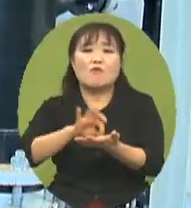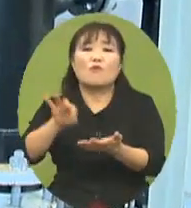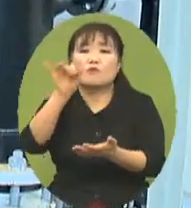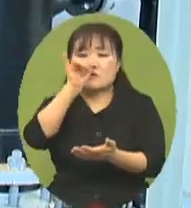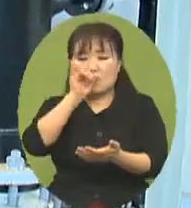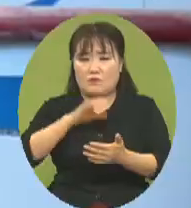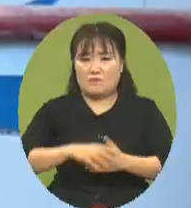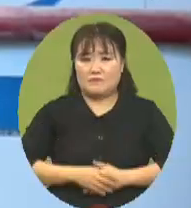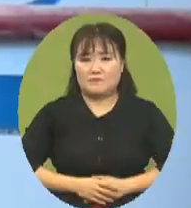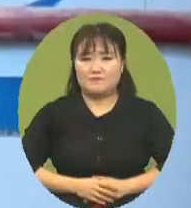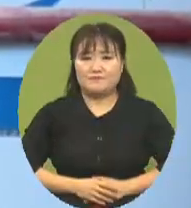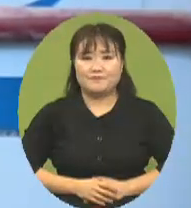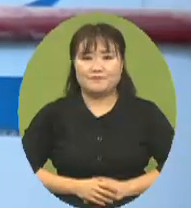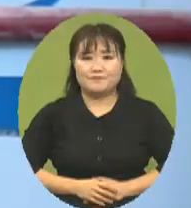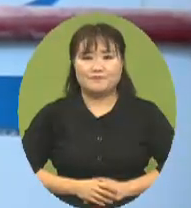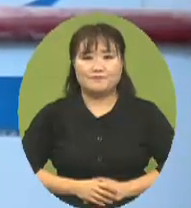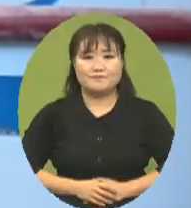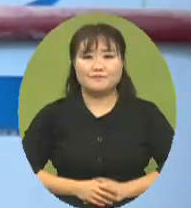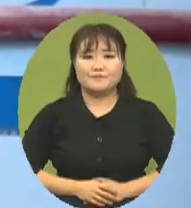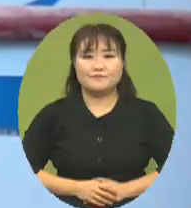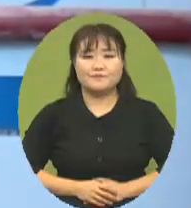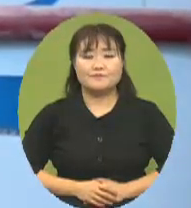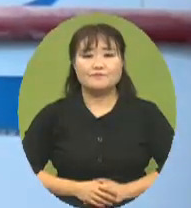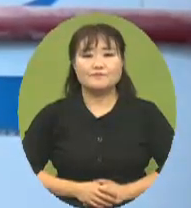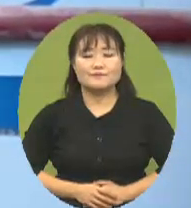것으로 전해졌습니다.